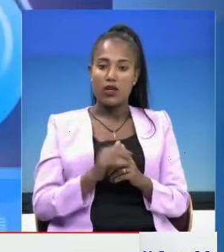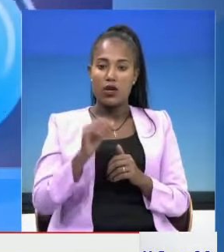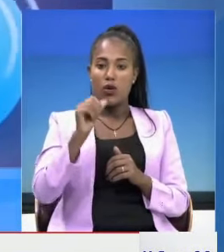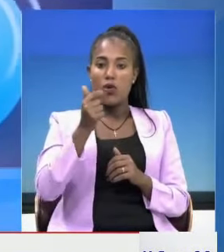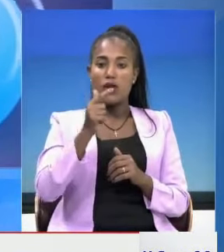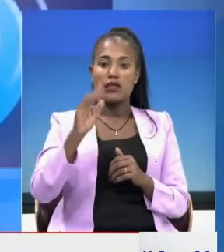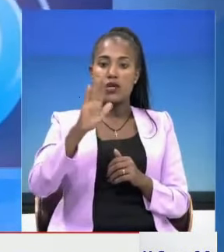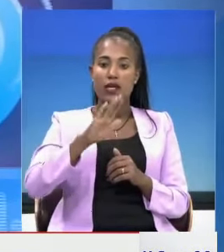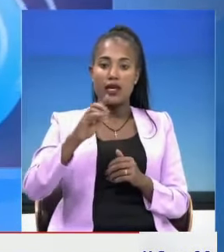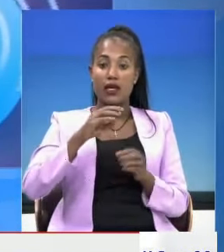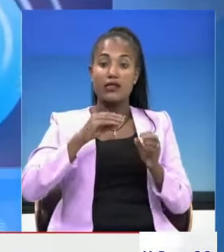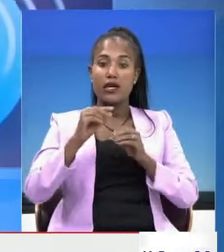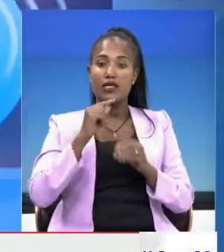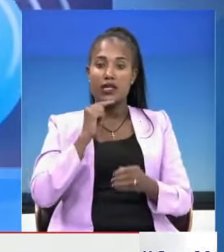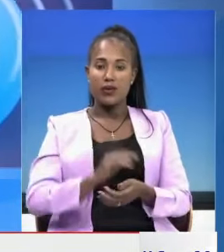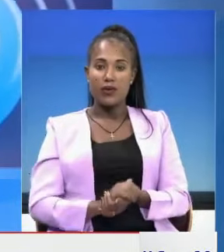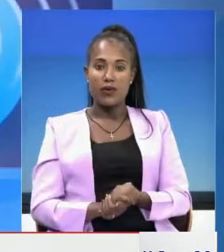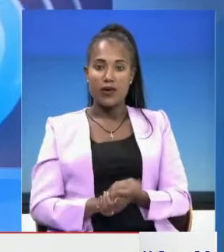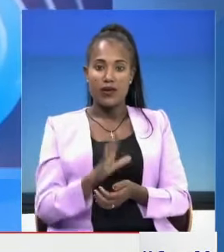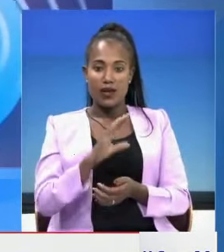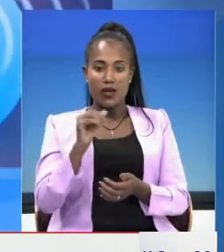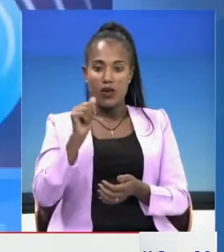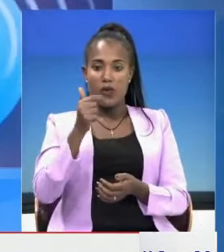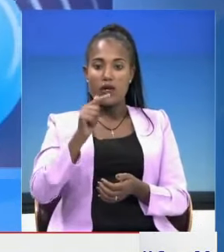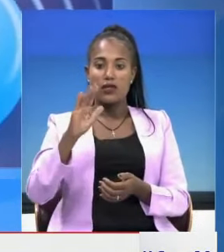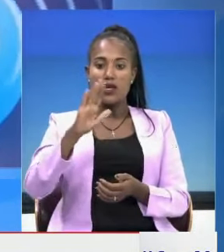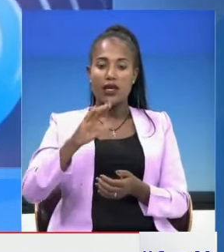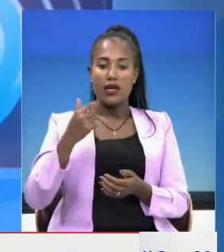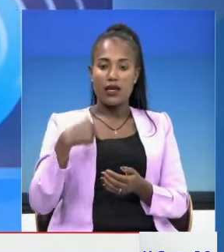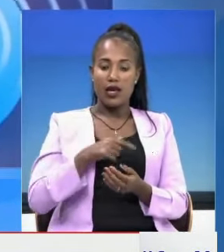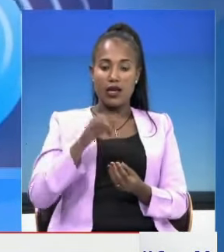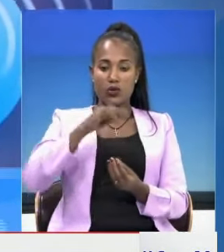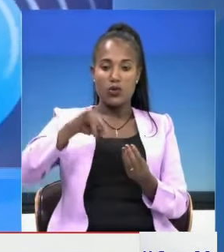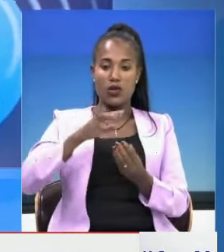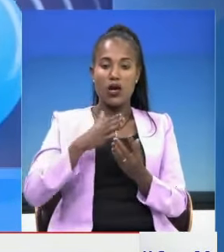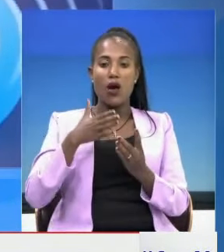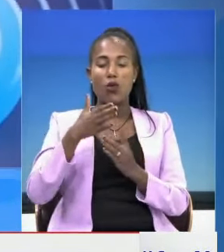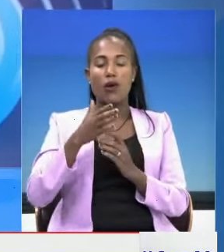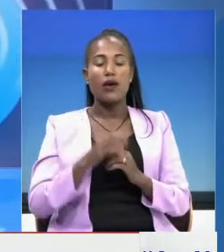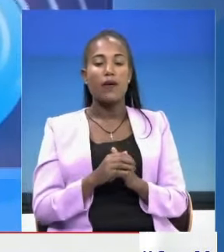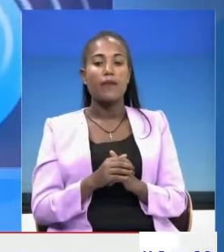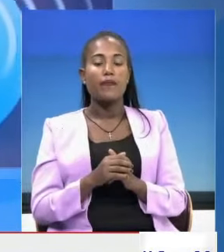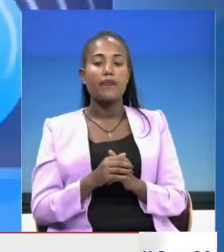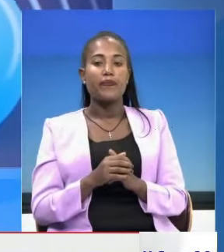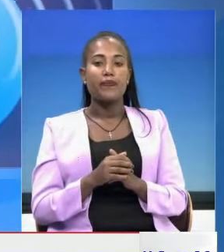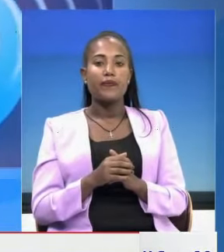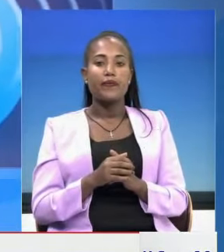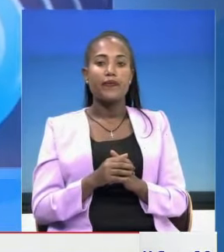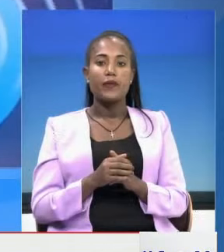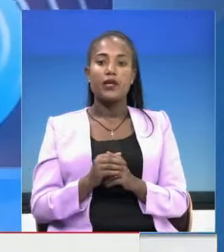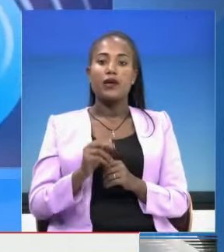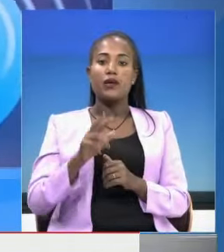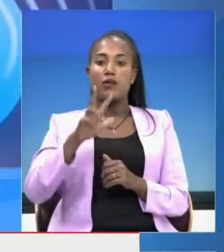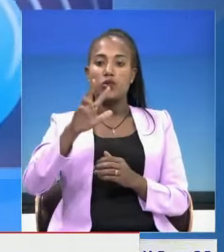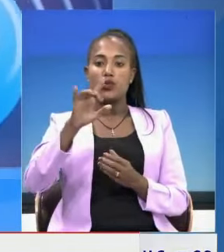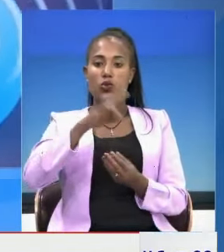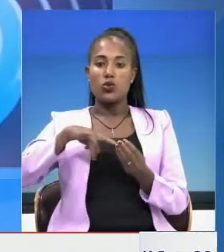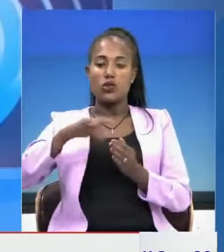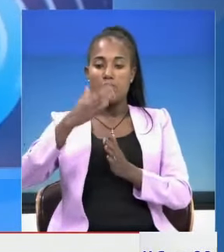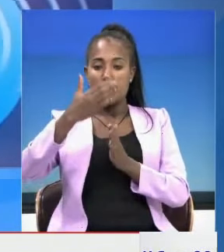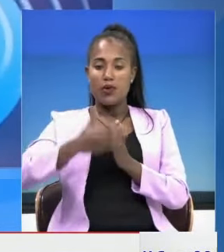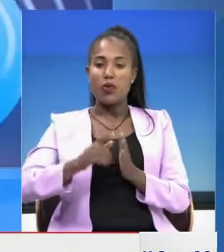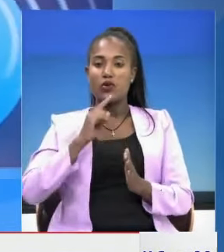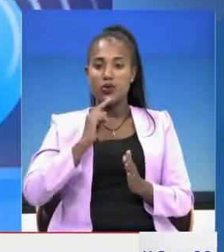ሸኔ እንቅስቃሴ ነው እና የኦነግ ሸኔ ከእኛ ዞን አኳያ ከሶስት ዞኖች የሚያዋስንን